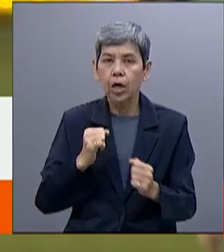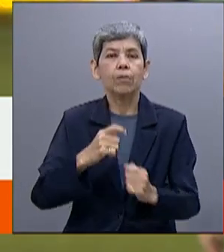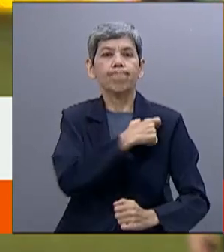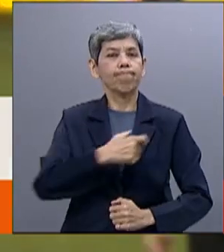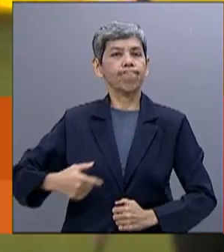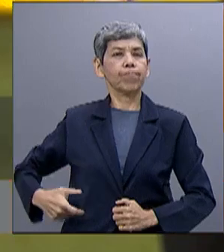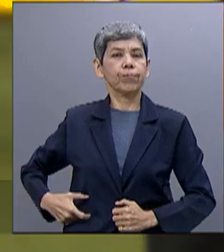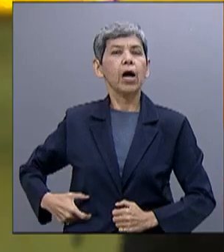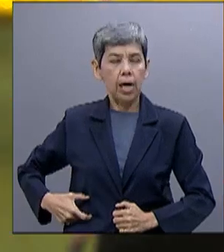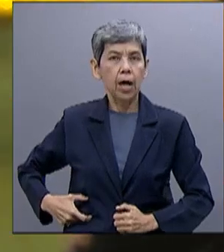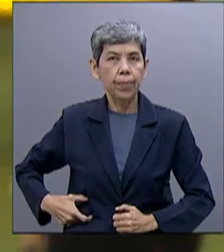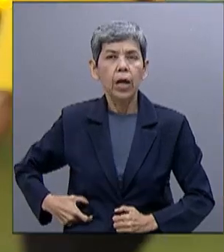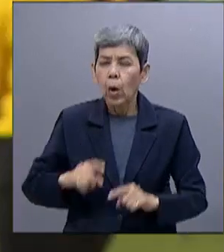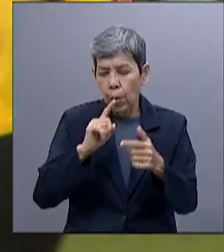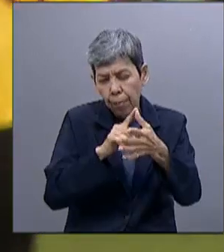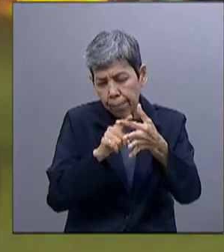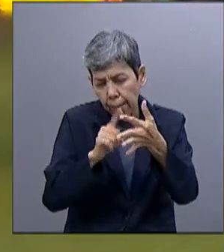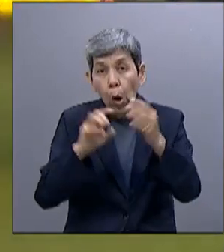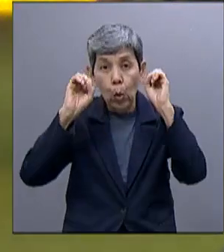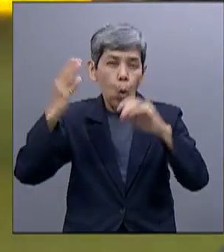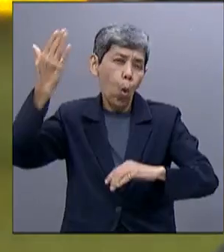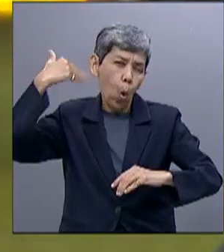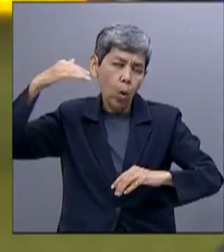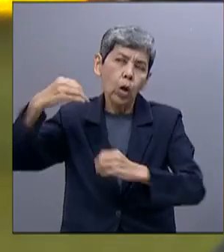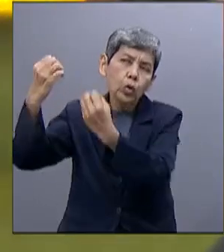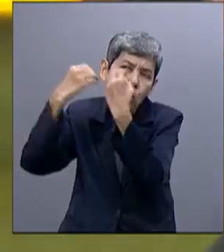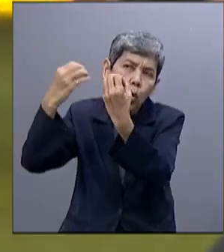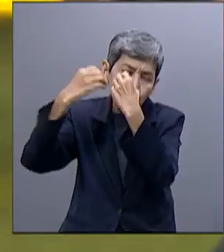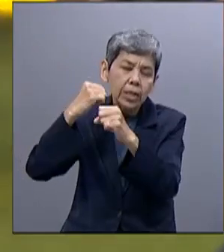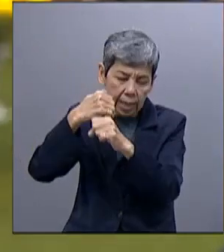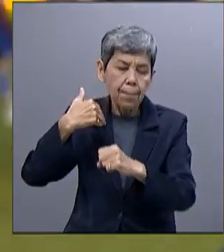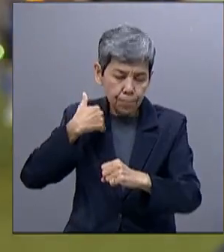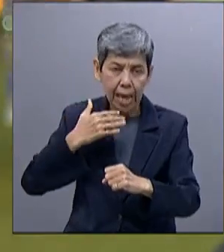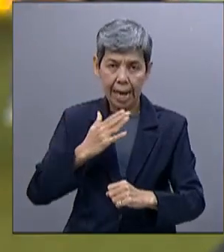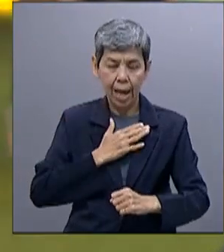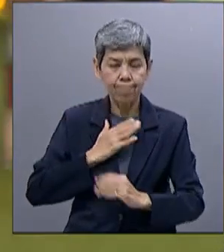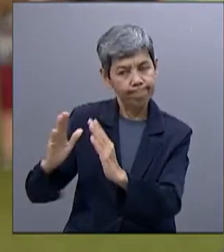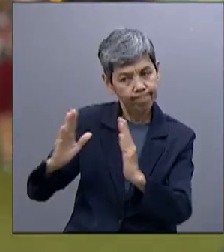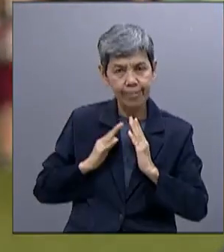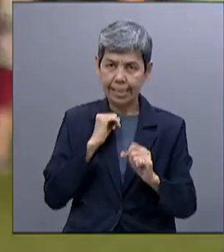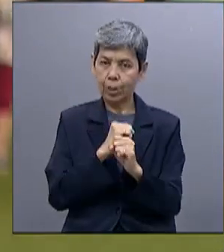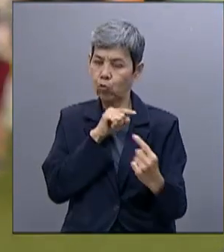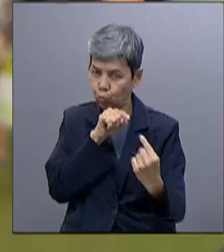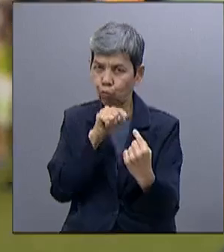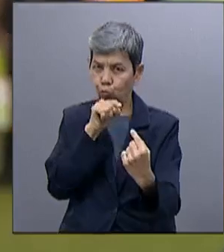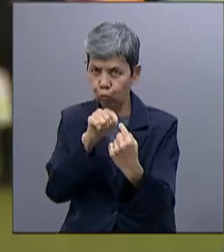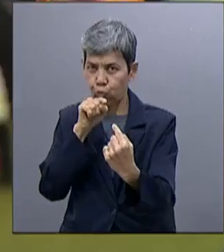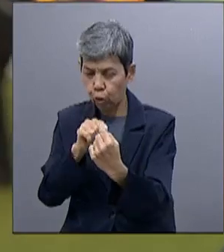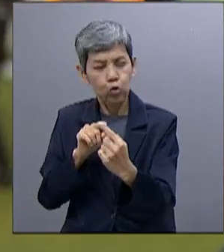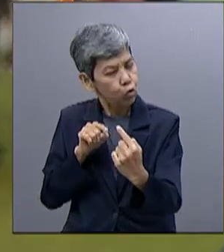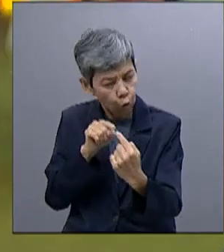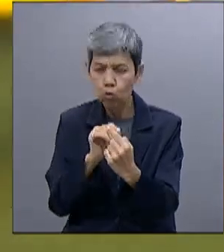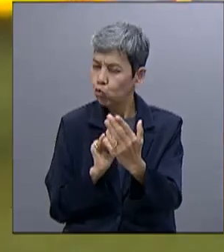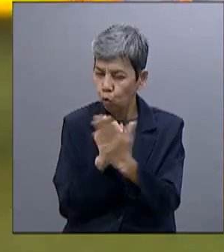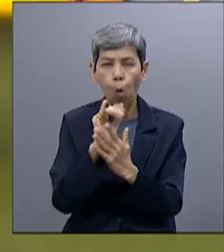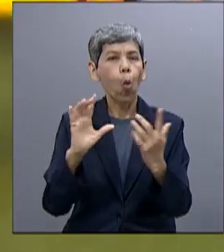ษัตริย์ซึ่งท่าเหล่านี้ครูโนราในอดีตท่านเป็นผู้ออกแบบไว้แล้วก็เราก็นำมาใช้ให้ถูกต้องตามจารีตประ